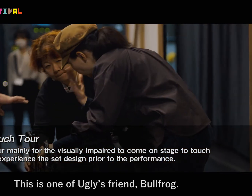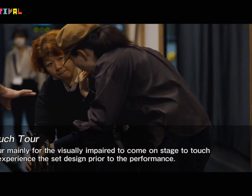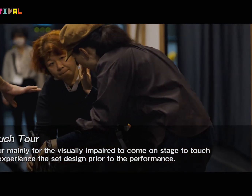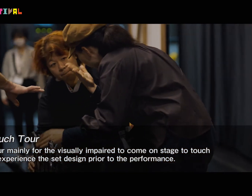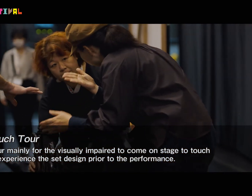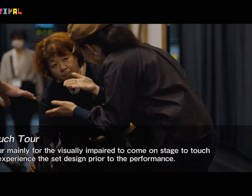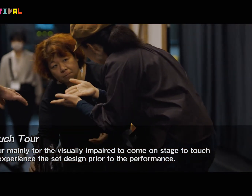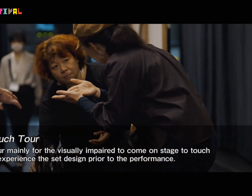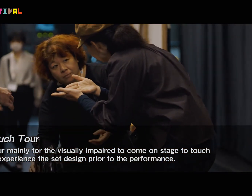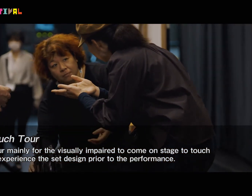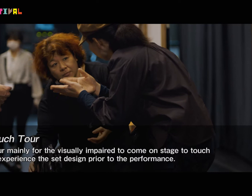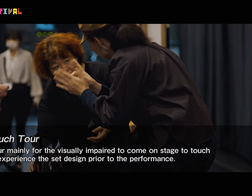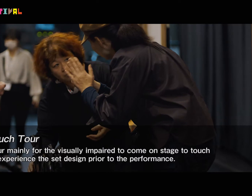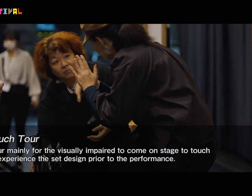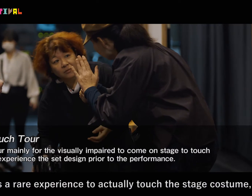これを手にはめて、長靴なんですけど、アグリルが途中で会う友達の一人のカエルです。